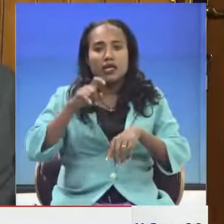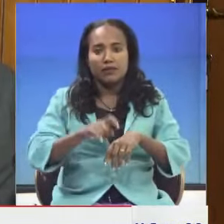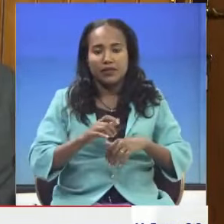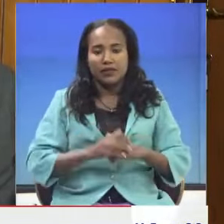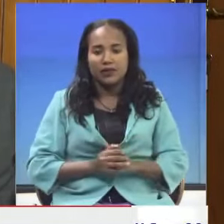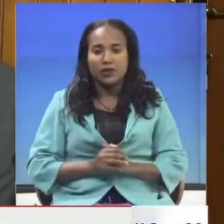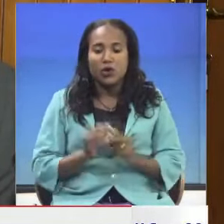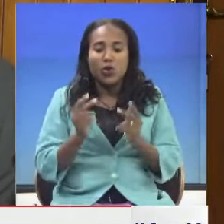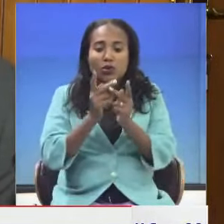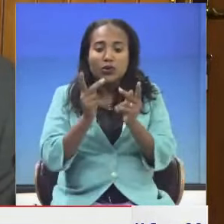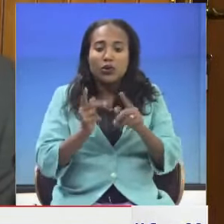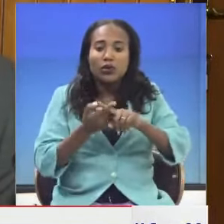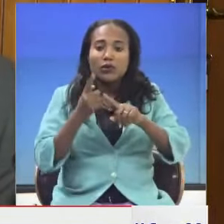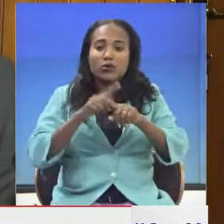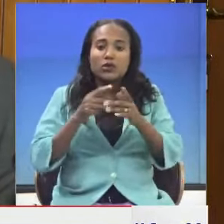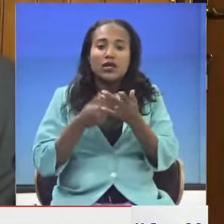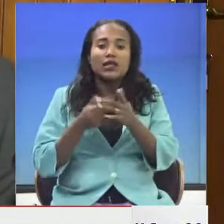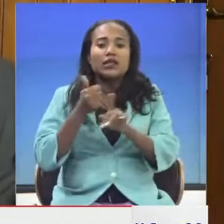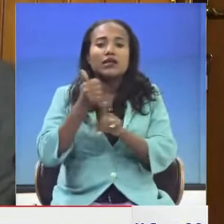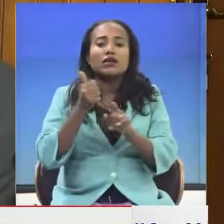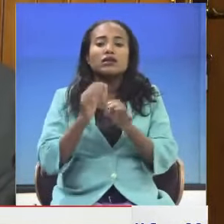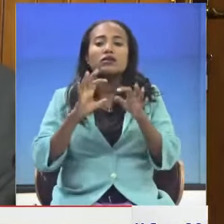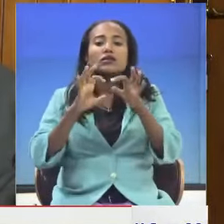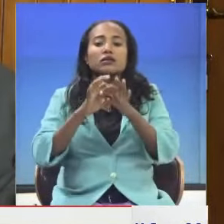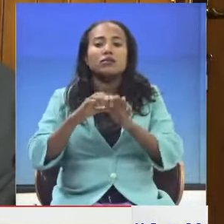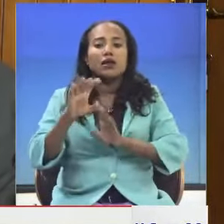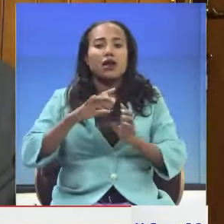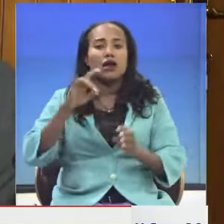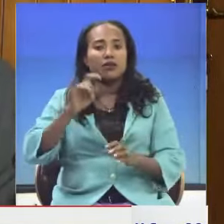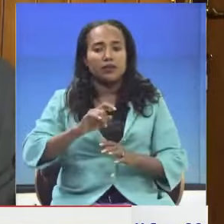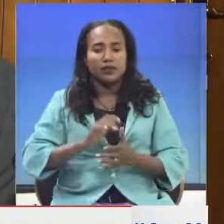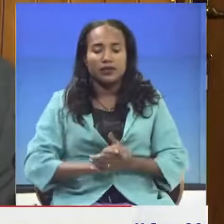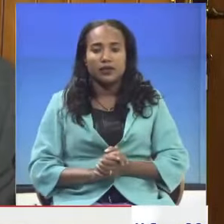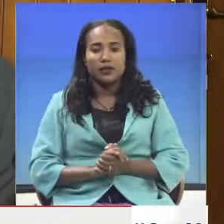አለበት። ወደ ቀዬው ተመልሶ ይህን ትግል ትንቅንቅ